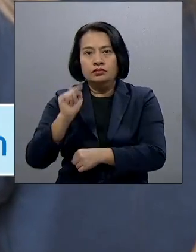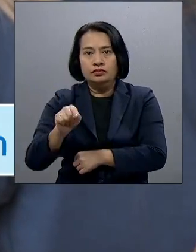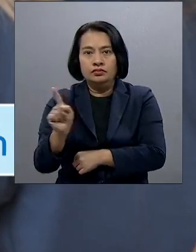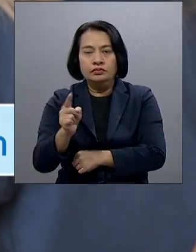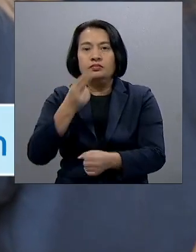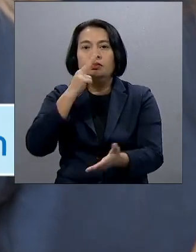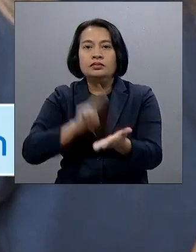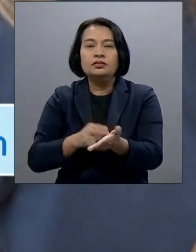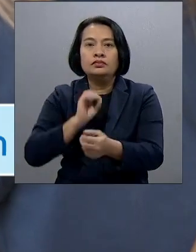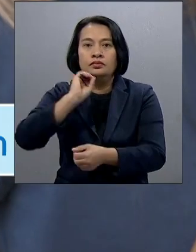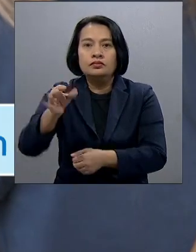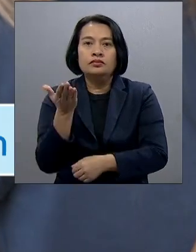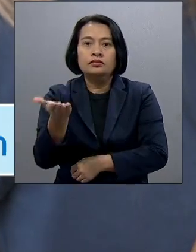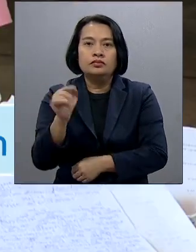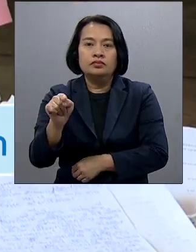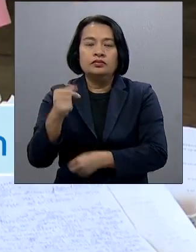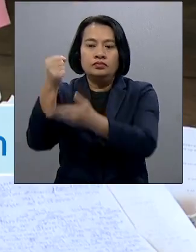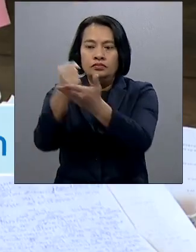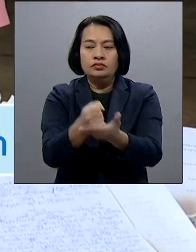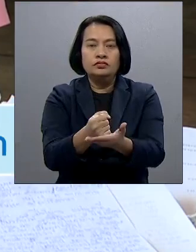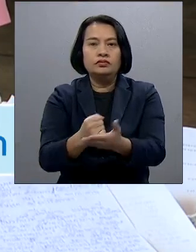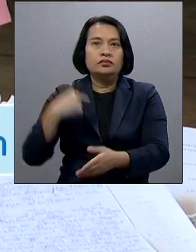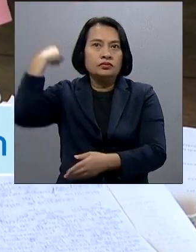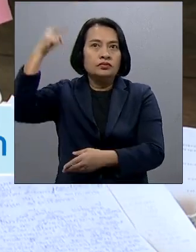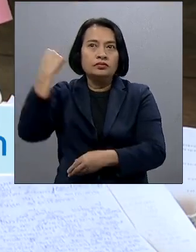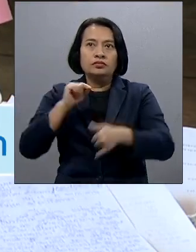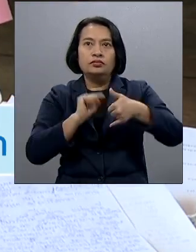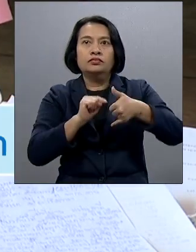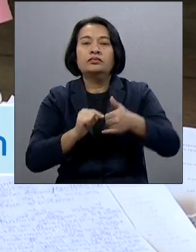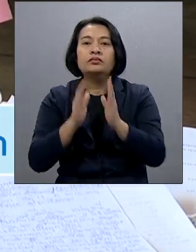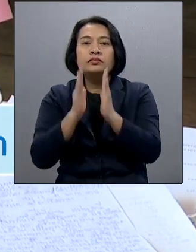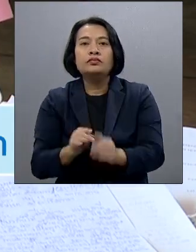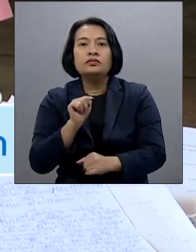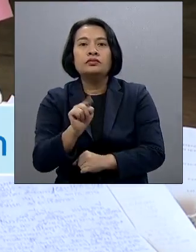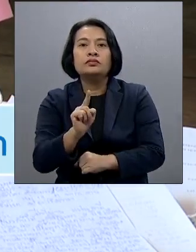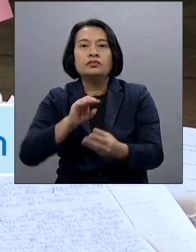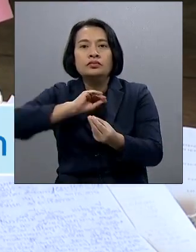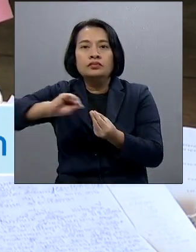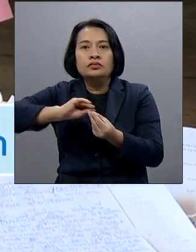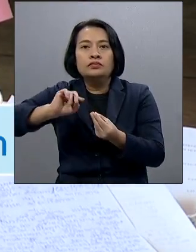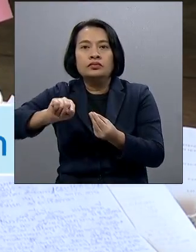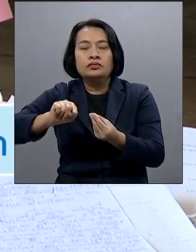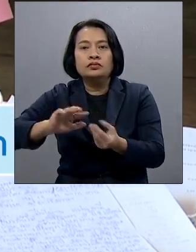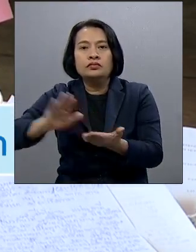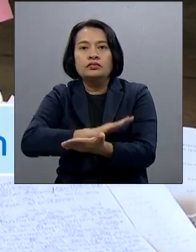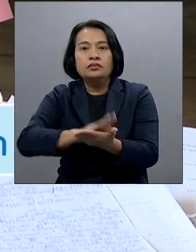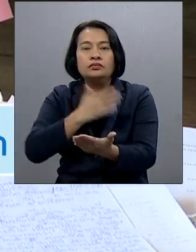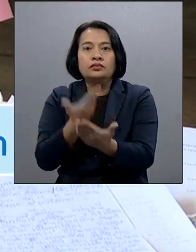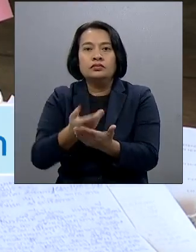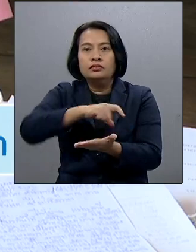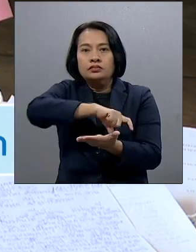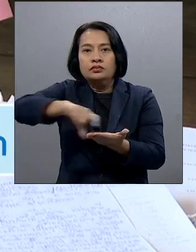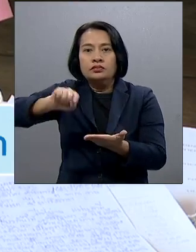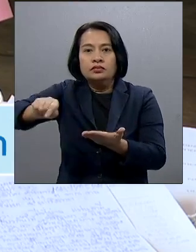ขอความช่วยเหลือที่ส่งมาจากนางลำไพคำพิมพ์เป็นผู้เสียหายที่จังหวัดฉะเชิงเทราค่ะเธอนำเอกสารการโอนเงินราย